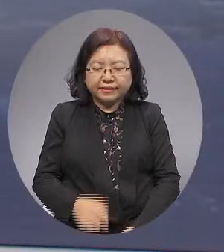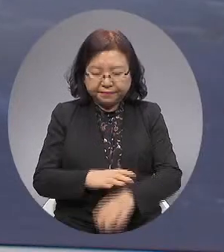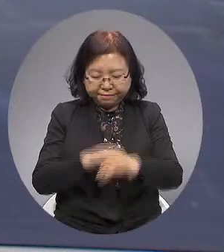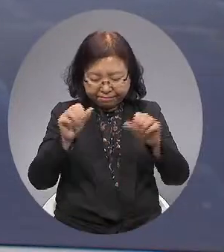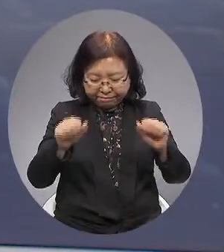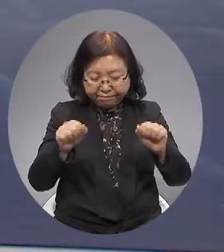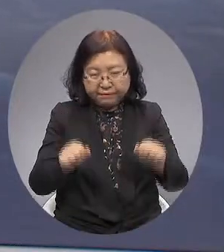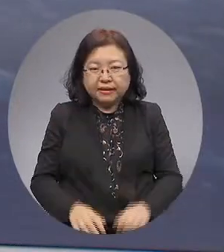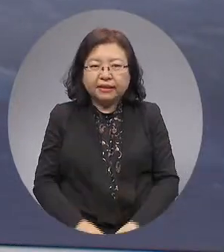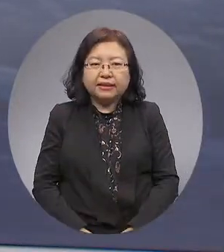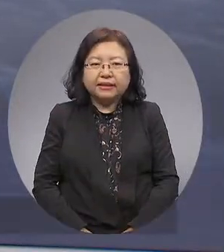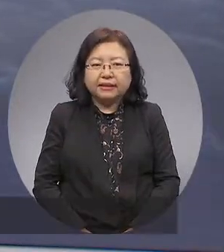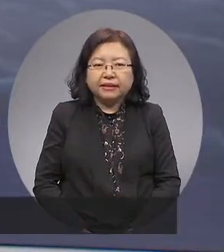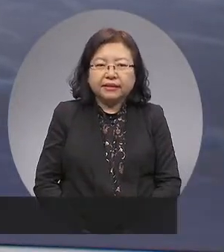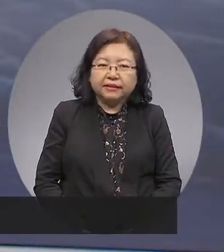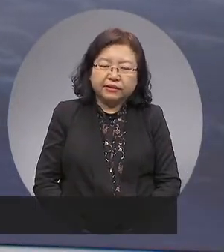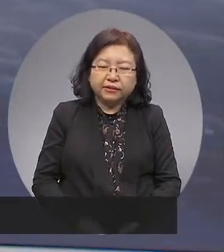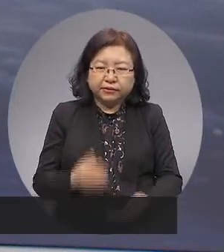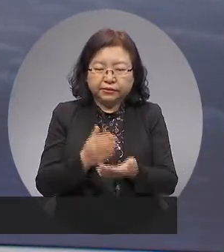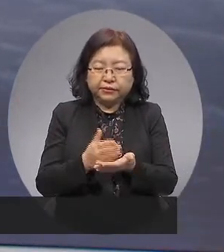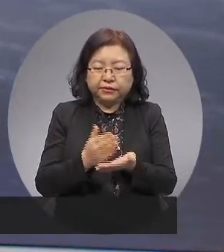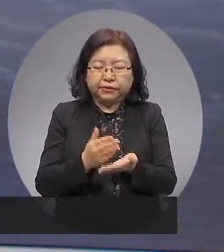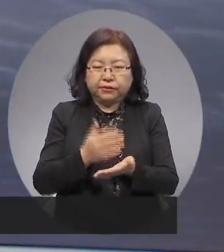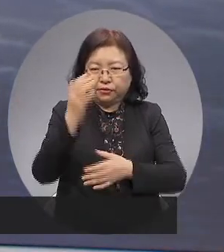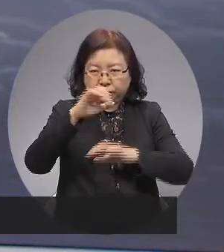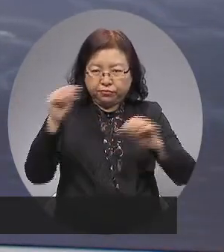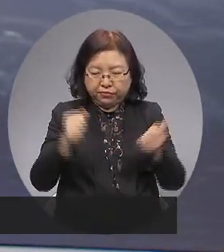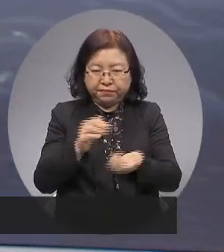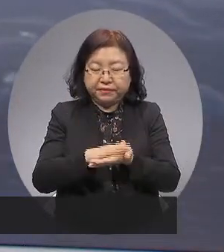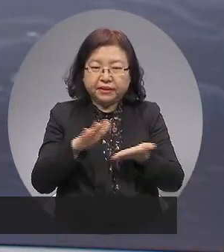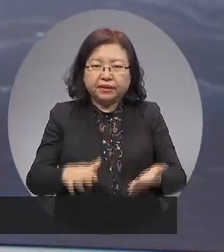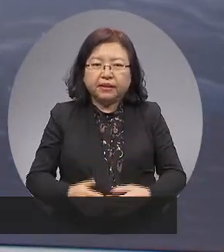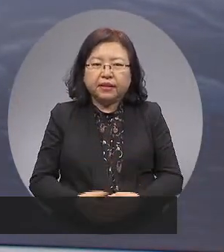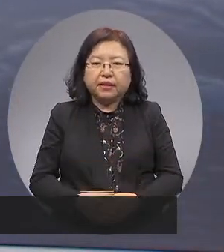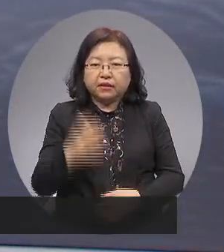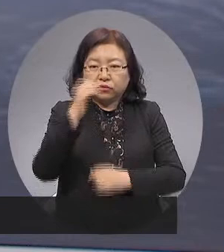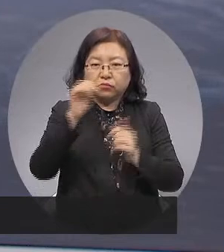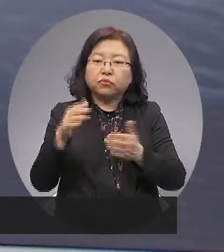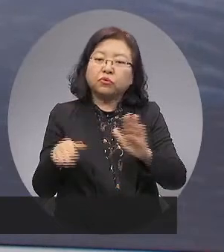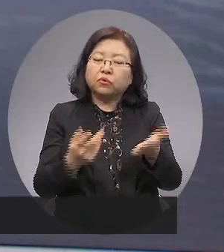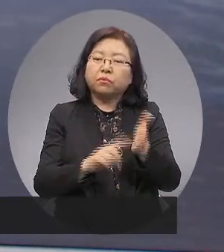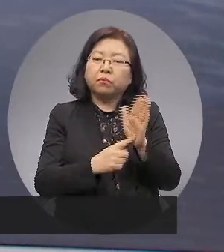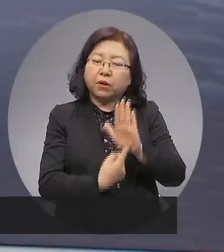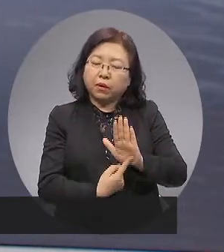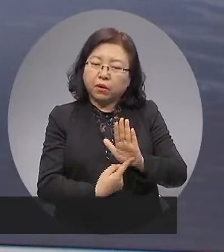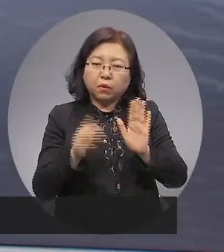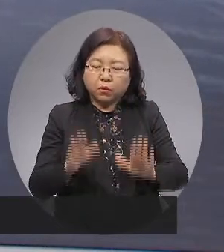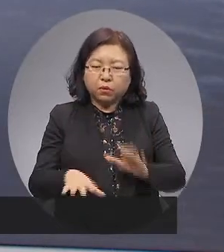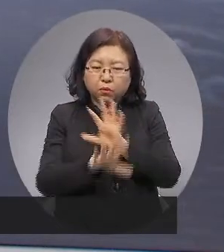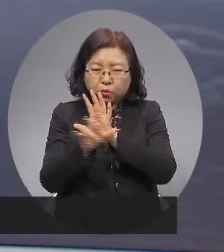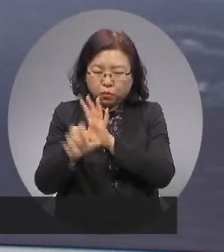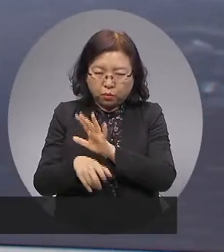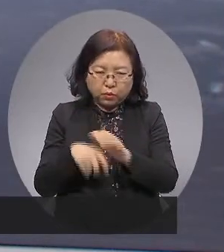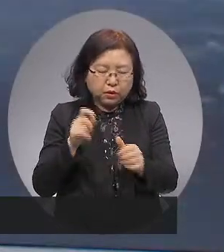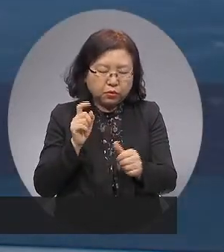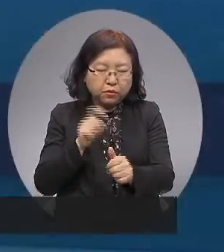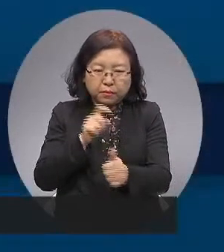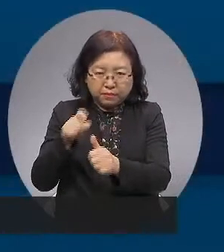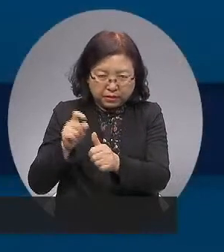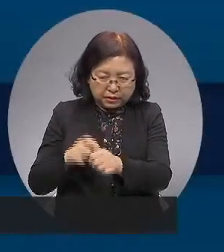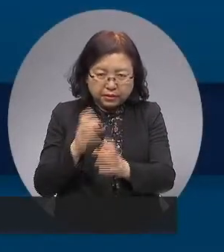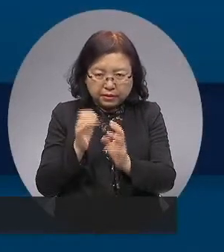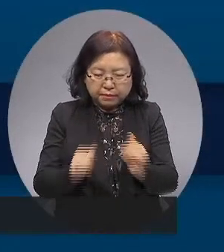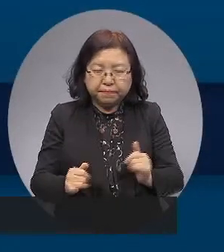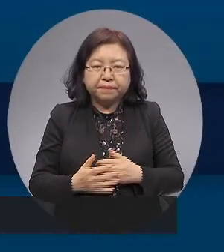시청자 여러분 안녕하십니까? 계속해서 뉴스데스크 충북입니다. 충청북도가 발표한 오늘 코로나19 발생